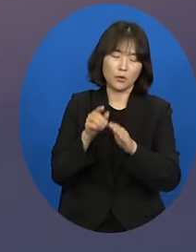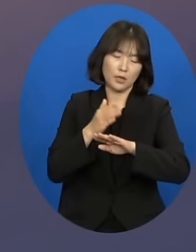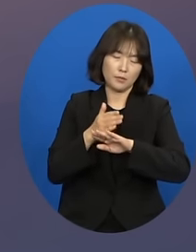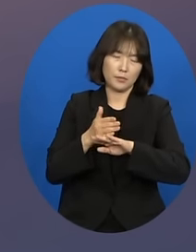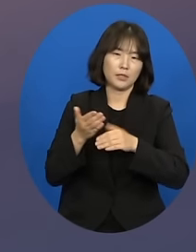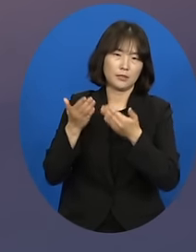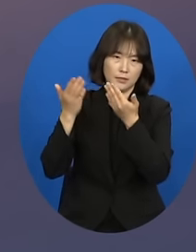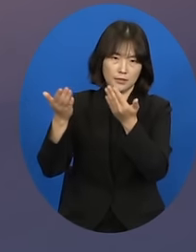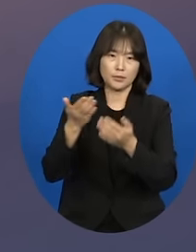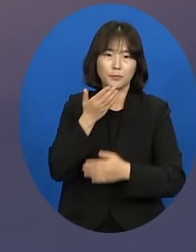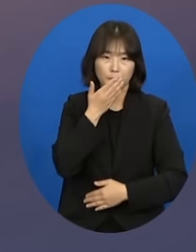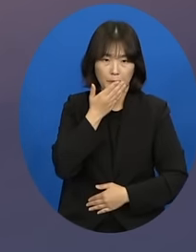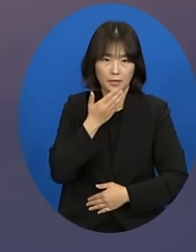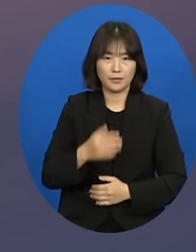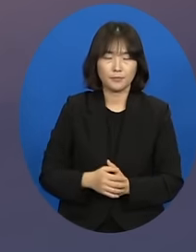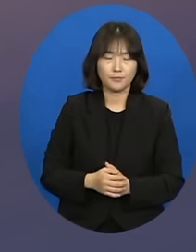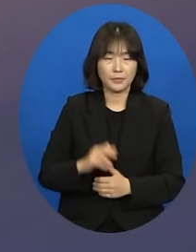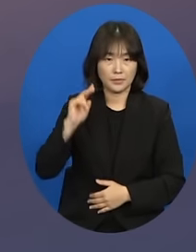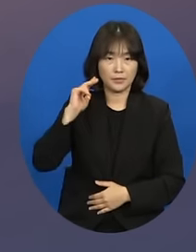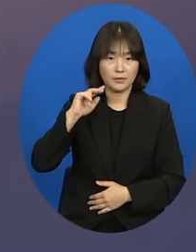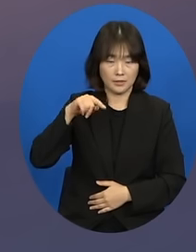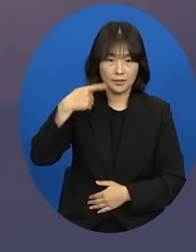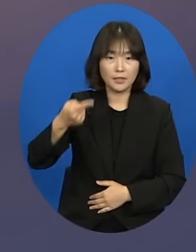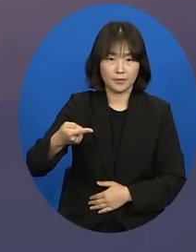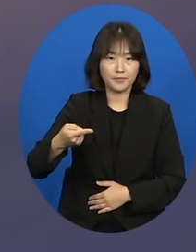있습니다. 다음 말씀을 주십시오.